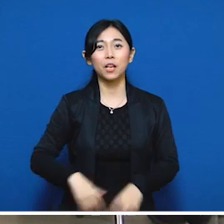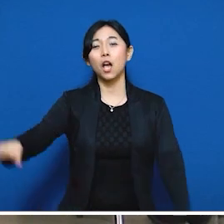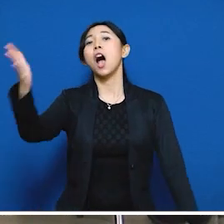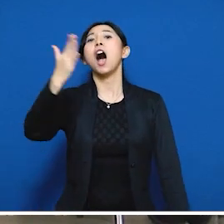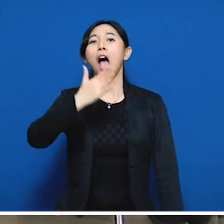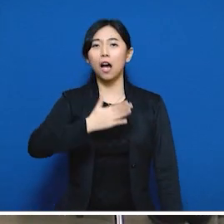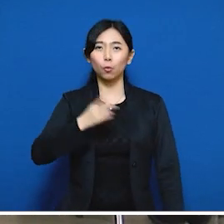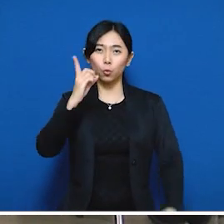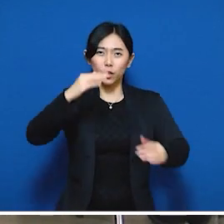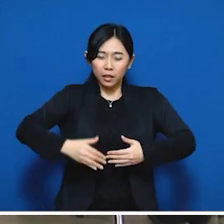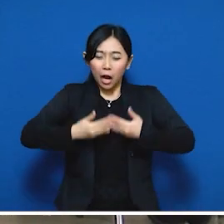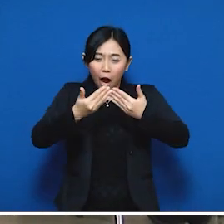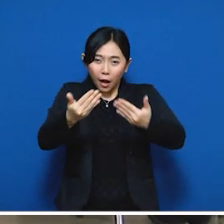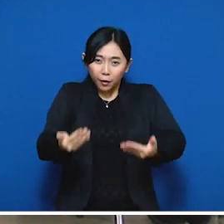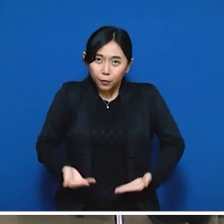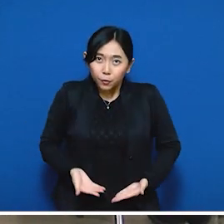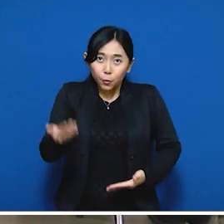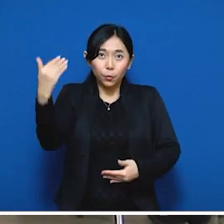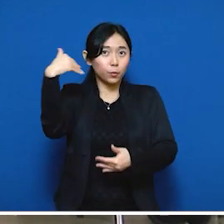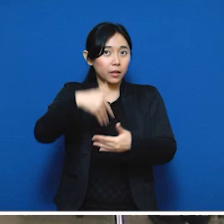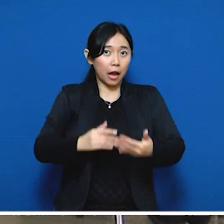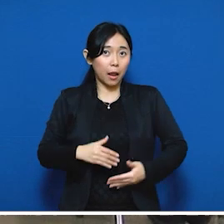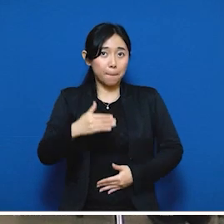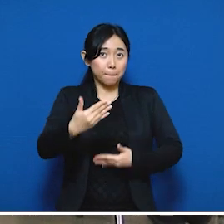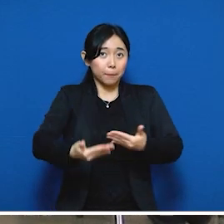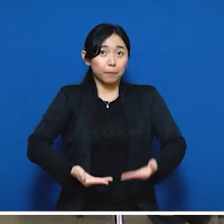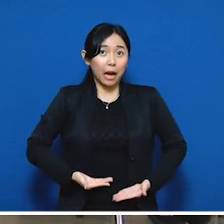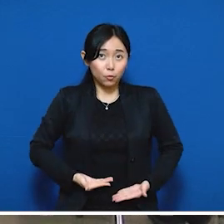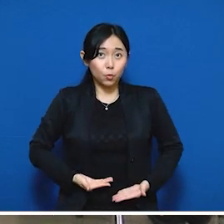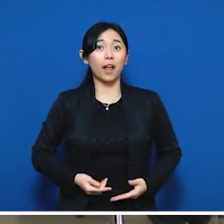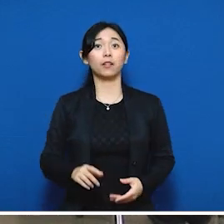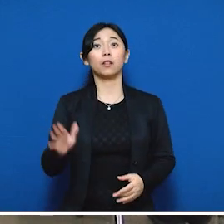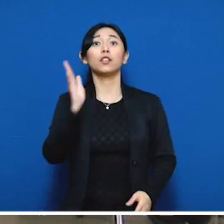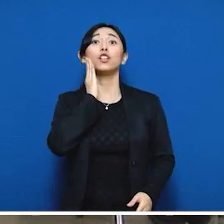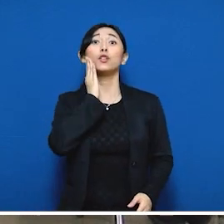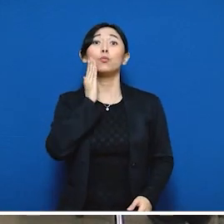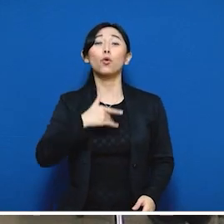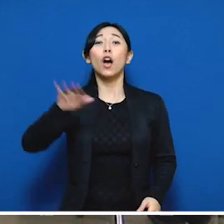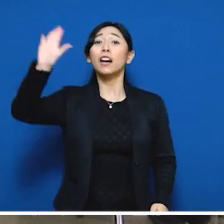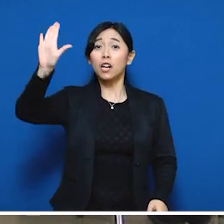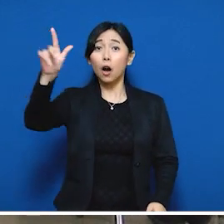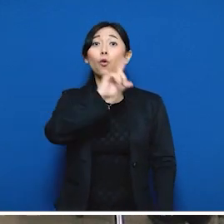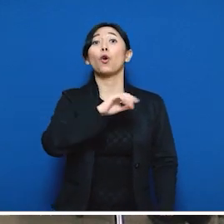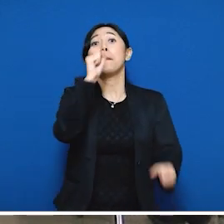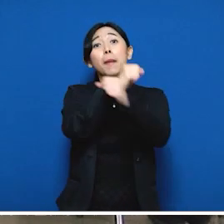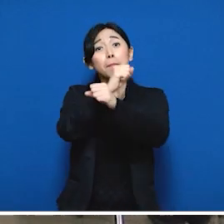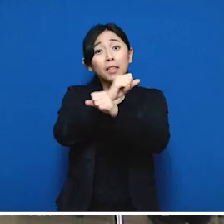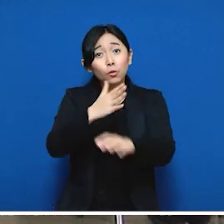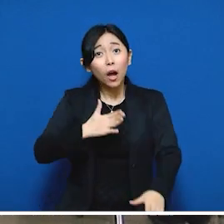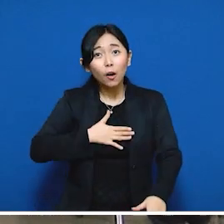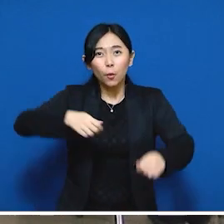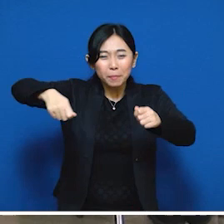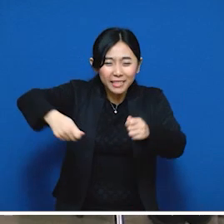"Aku dikandung di dalam rahim ibuku, Engkau Tuhan membentuk aku, Engkau